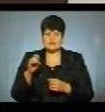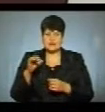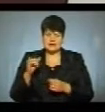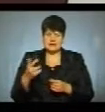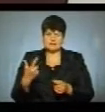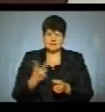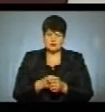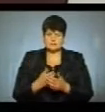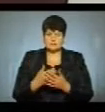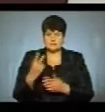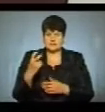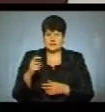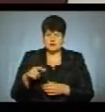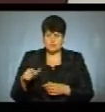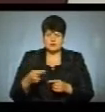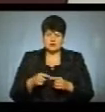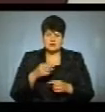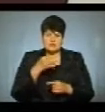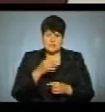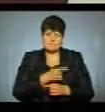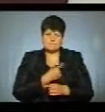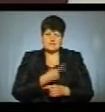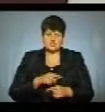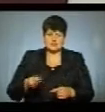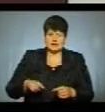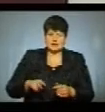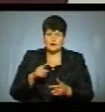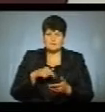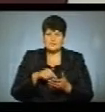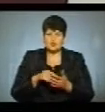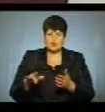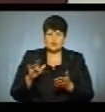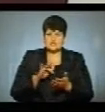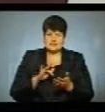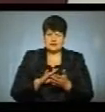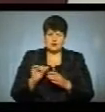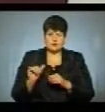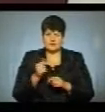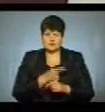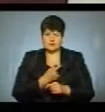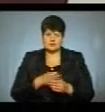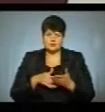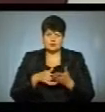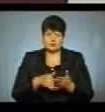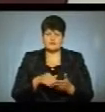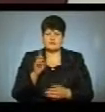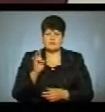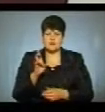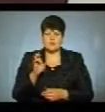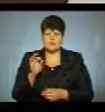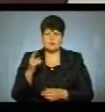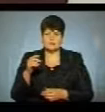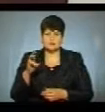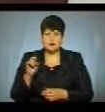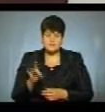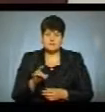понад 200 людей. Про це повідомила медична директорка міського центру первинної медико-санітарної допомоги Надія Боднар. За